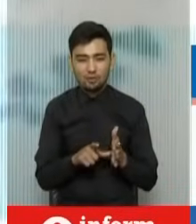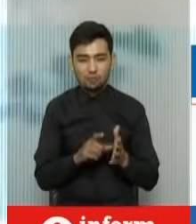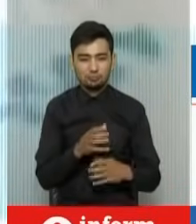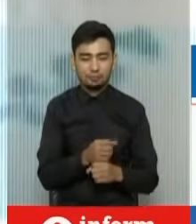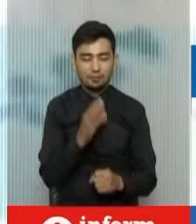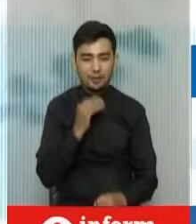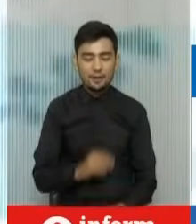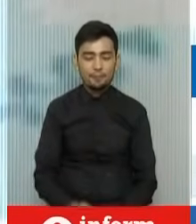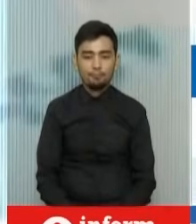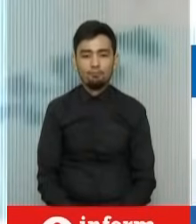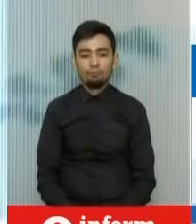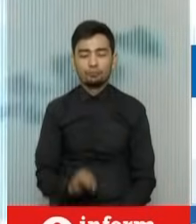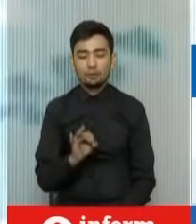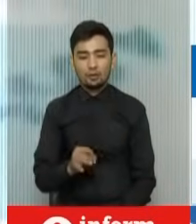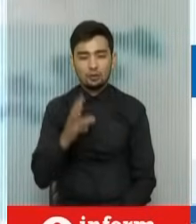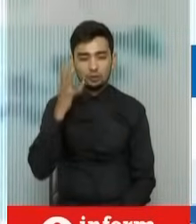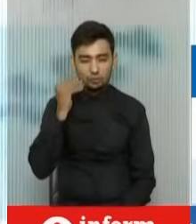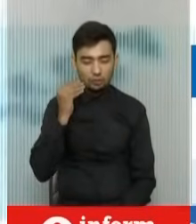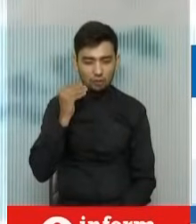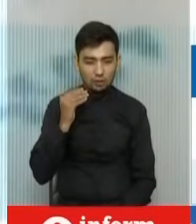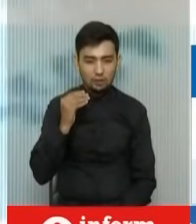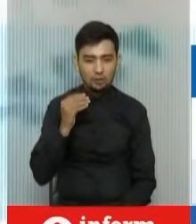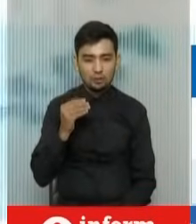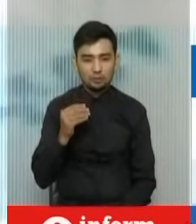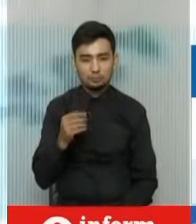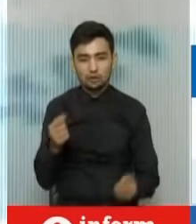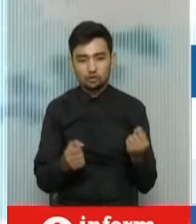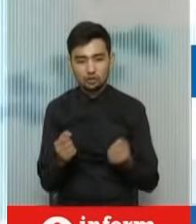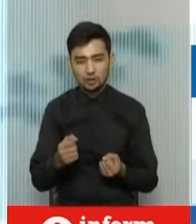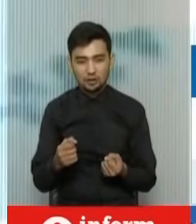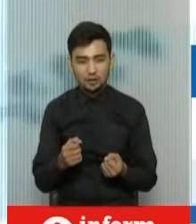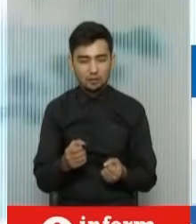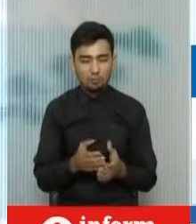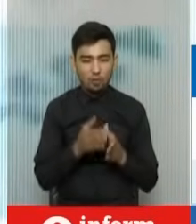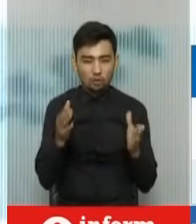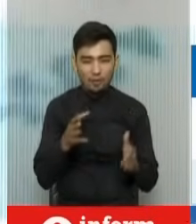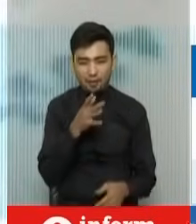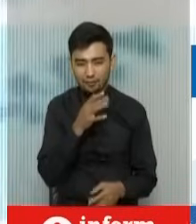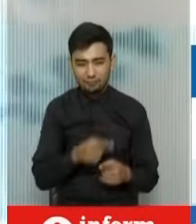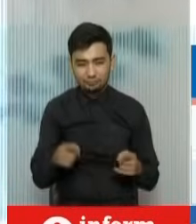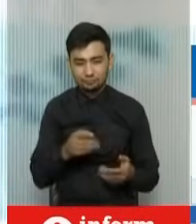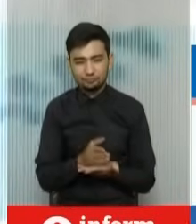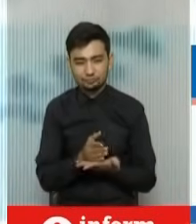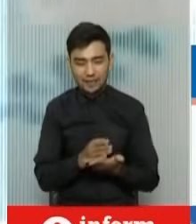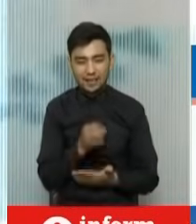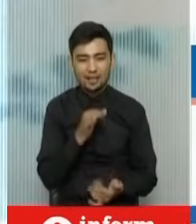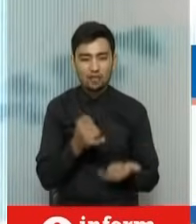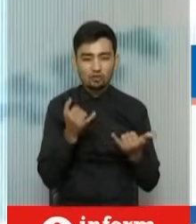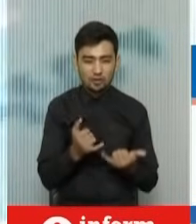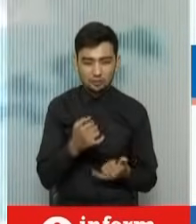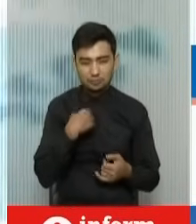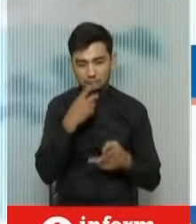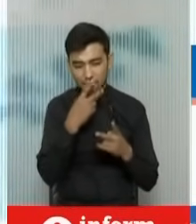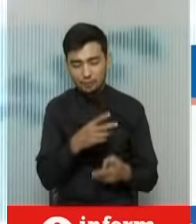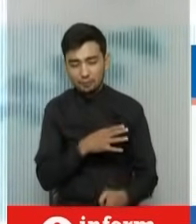При этом количество транспортных средств с большим сроком владения, он сейчас мы тоже